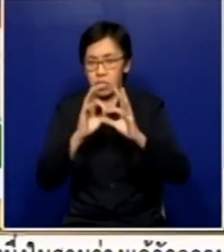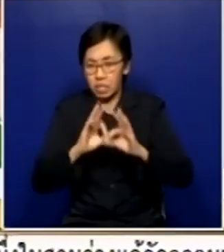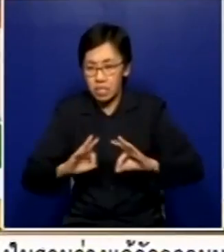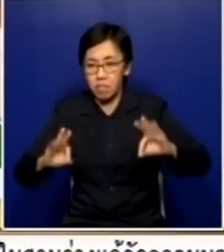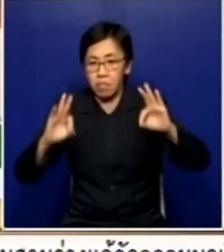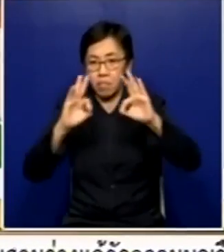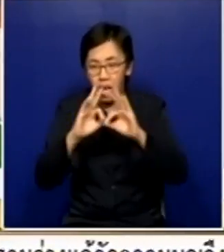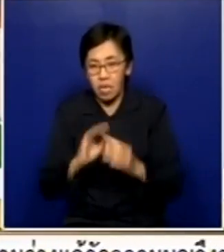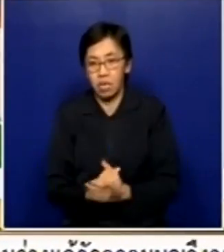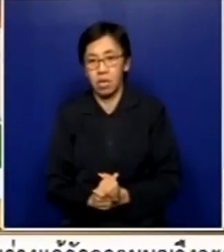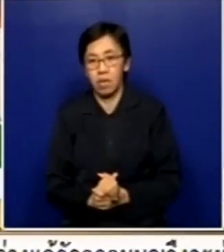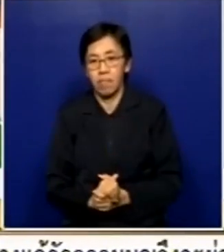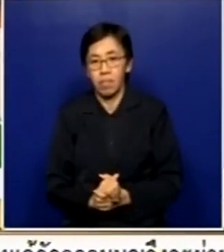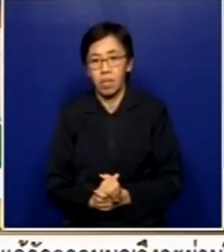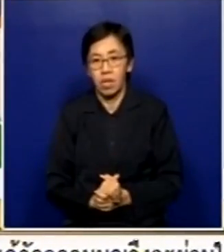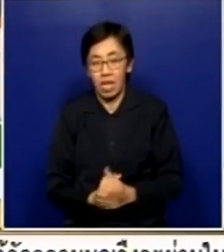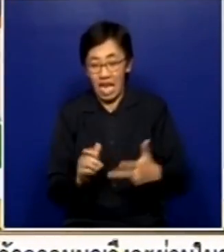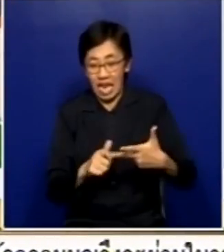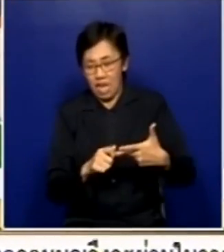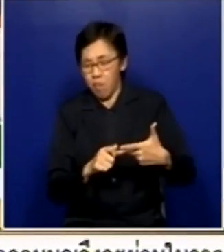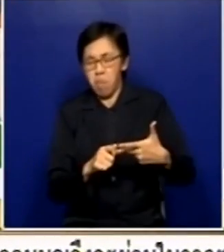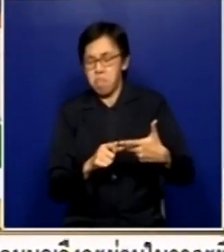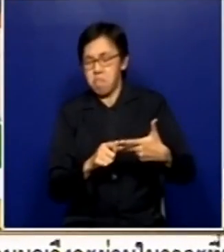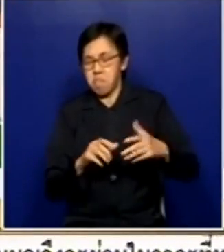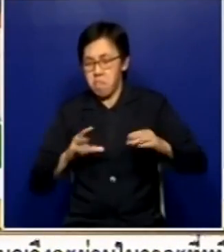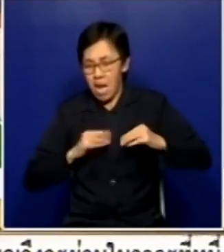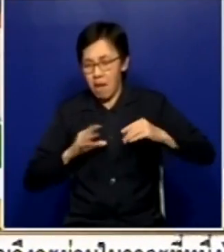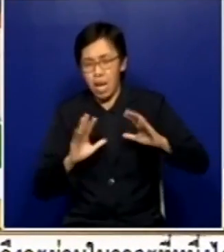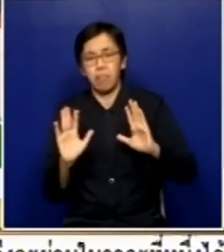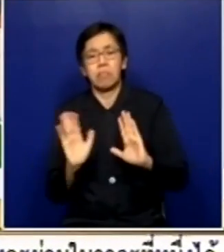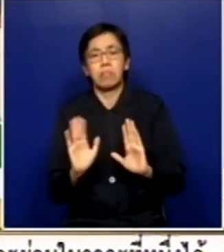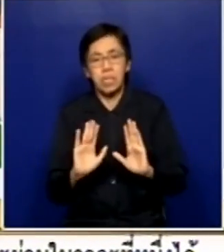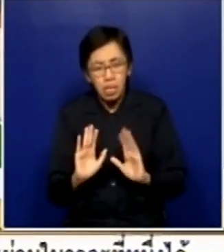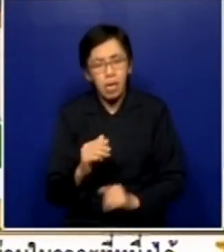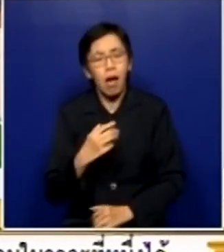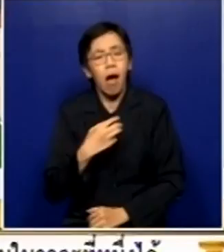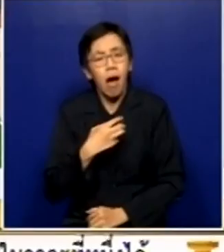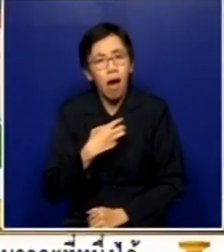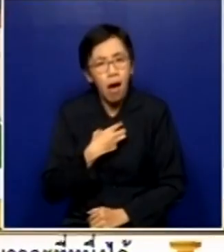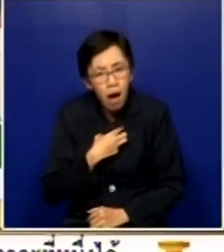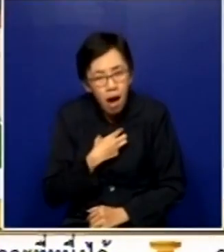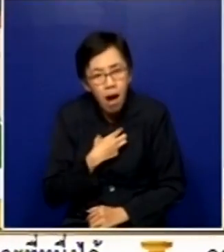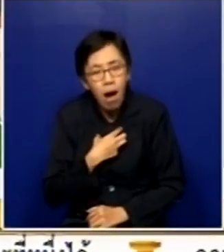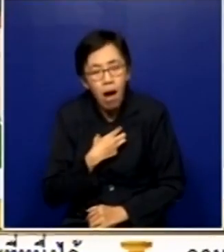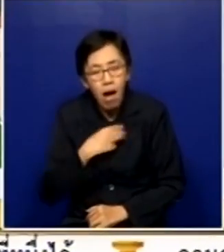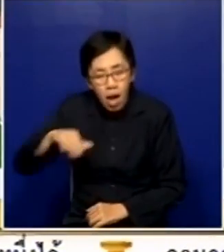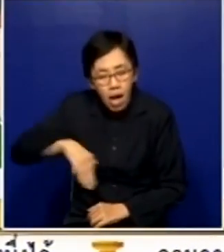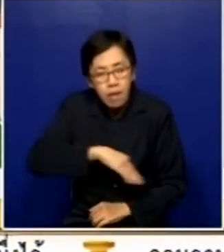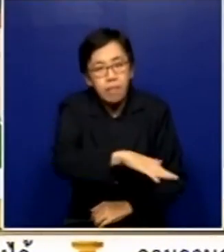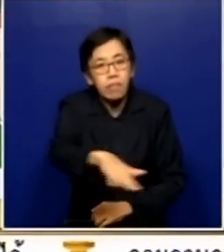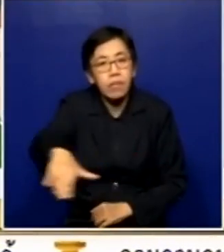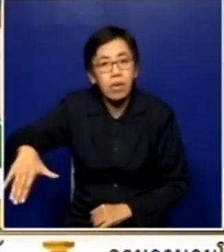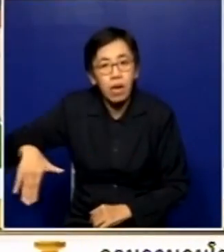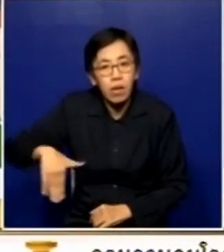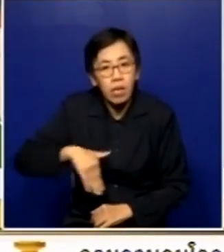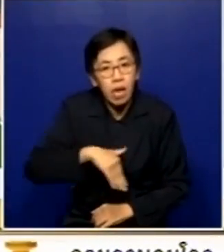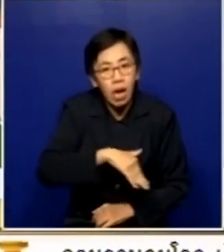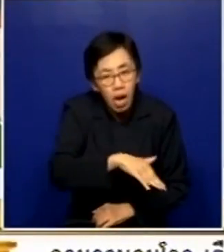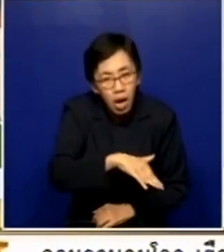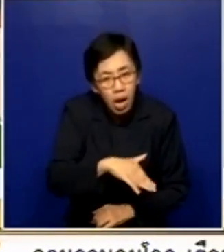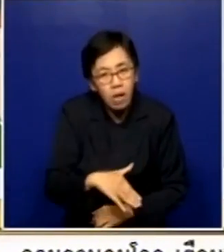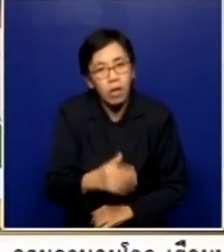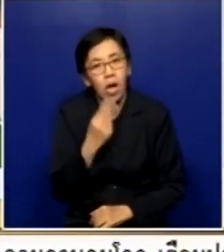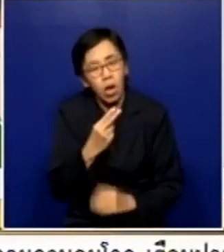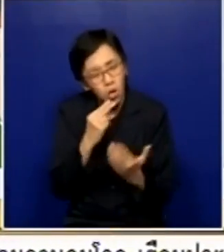ปฏิเสธตั้งแต่วาระแรกแต่ควรจะให้ขอดีๆ